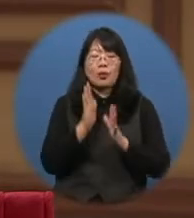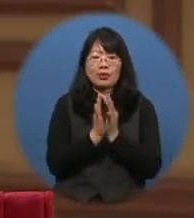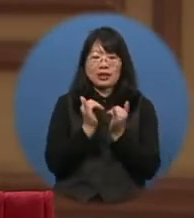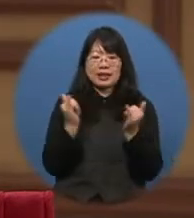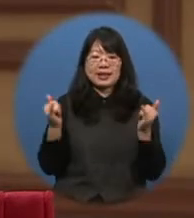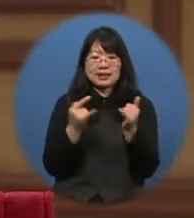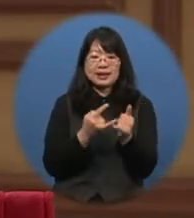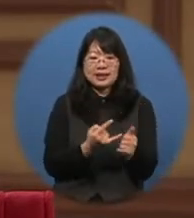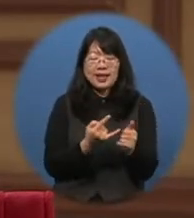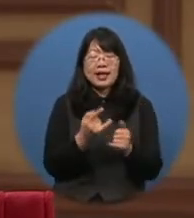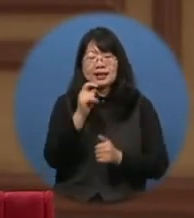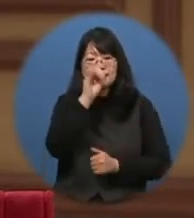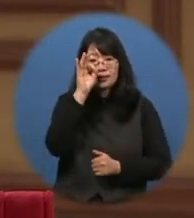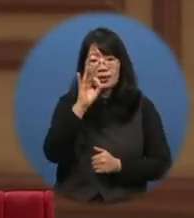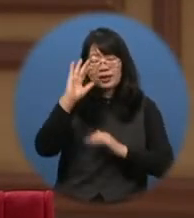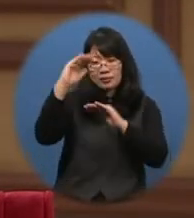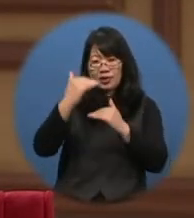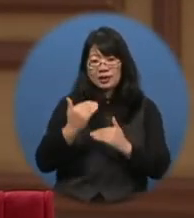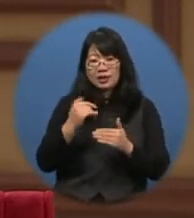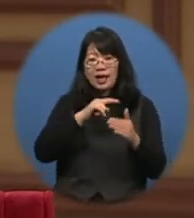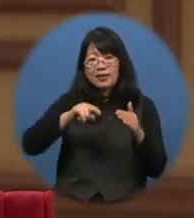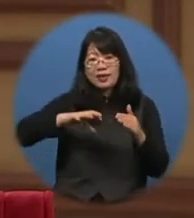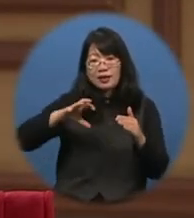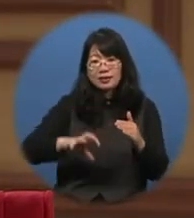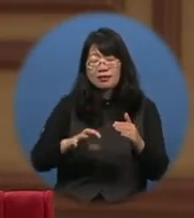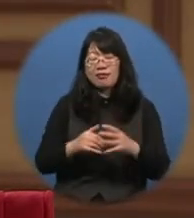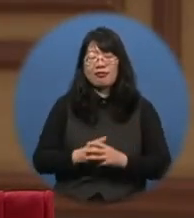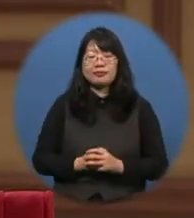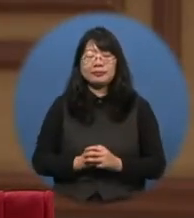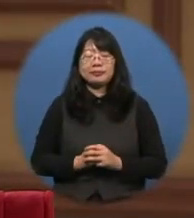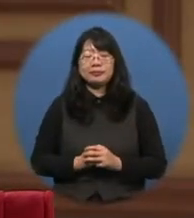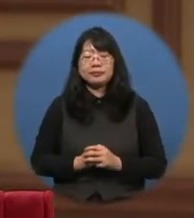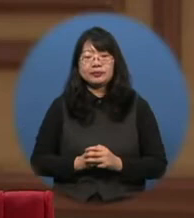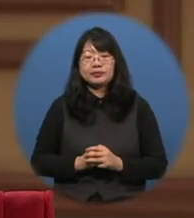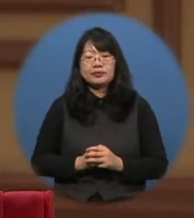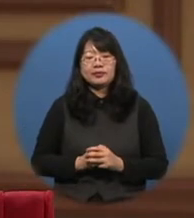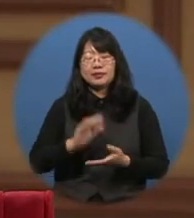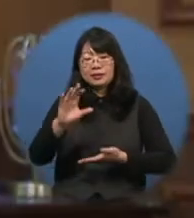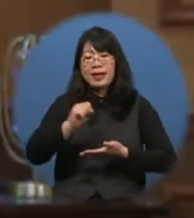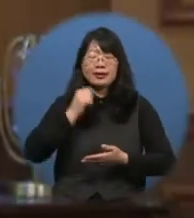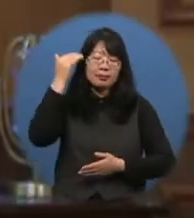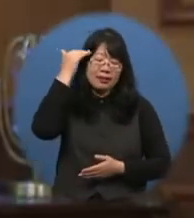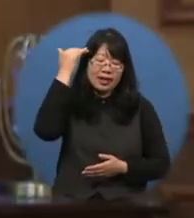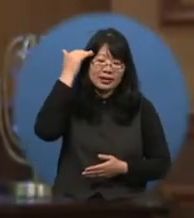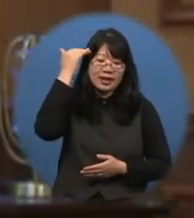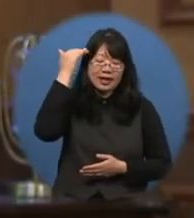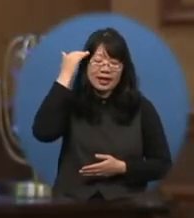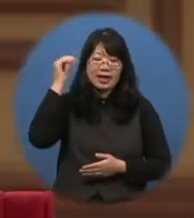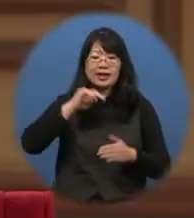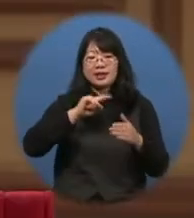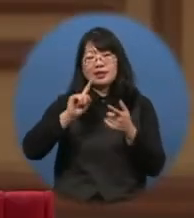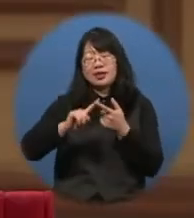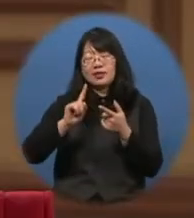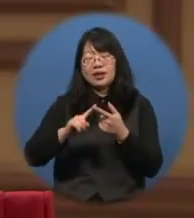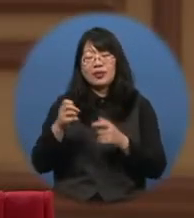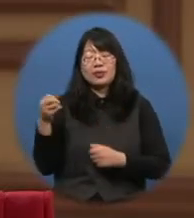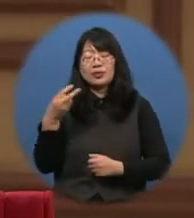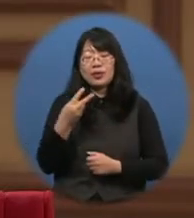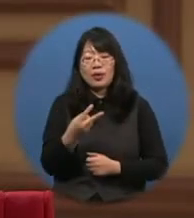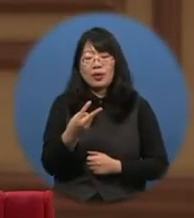본인들의 그 시청 과정에서 프로그램 시청 과정에서 받는 방해 그렇죠. 예, 거기에 대해서는